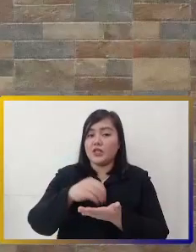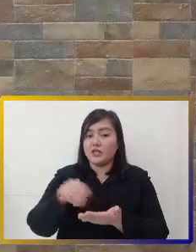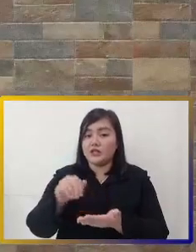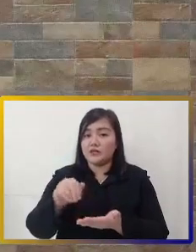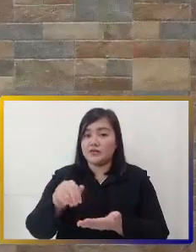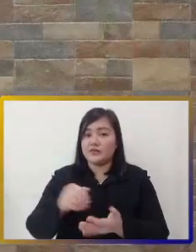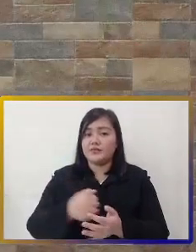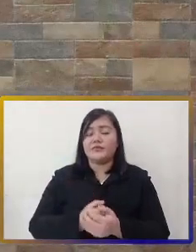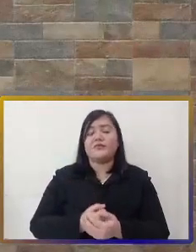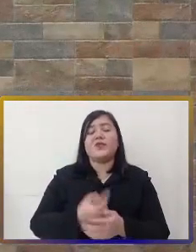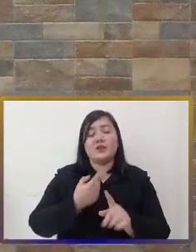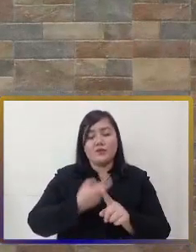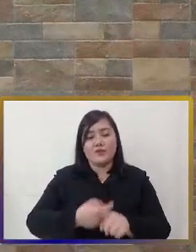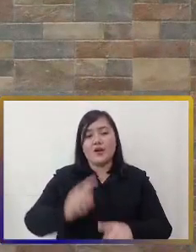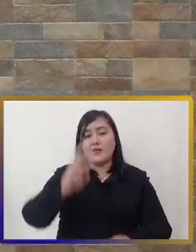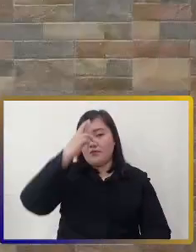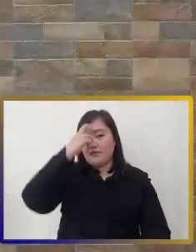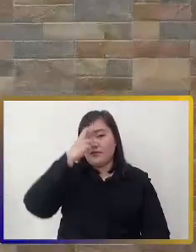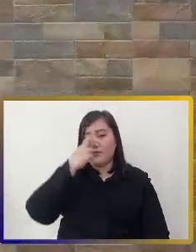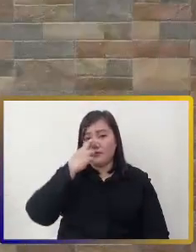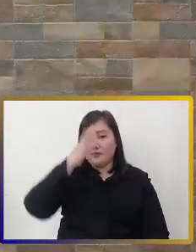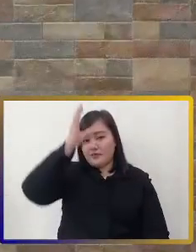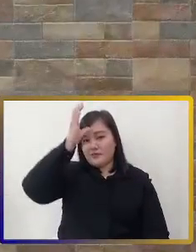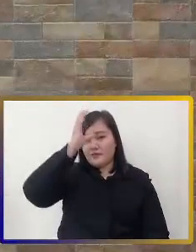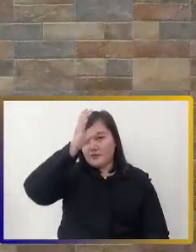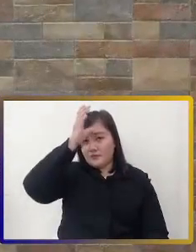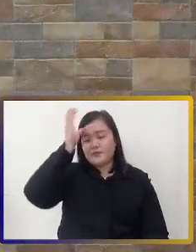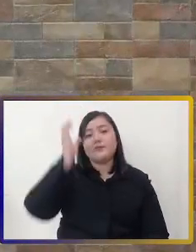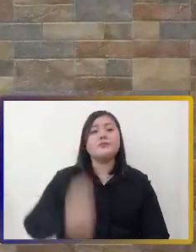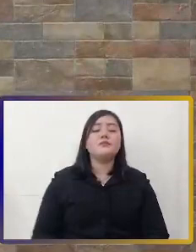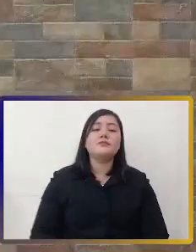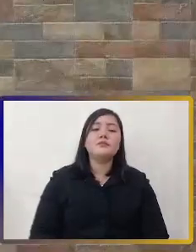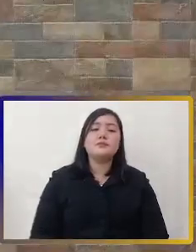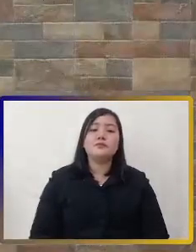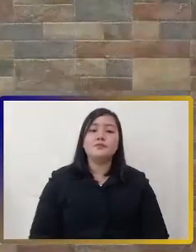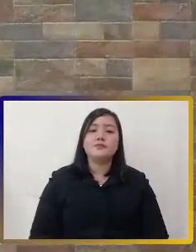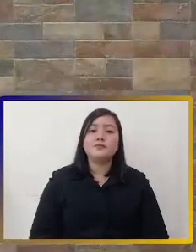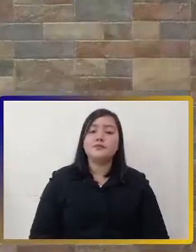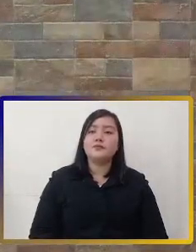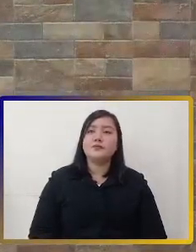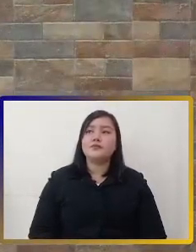Rome hanggang sa mga sumanga niya pa sa panahon natin ngayon. Kaya nga sabi ko po,